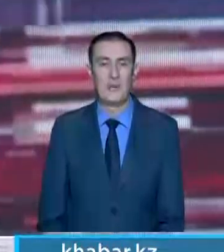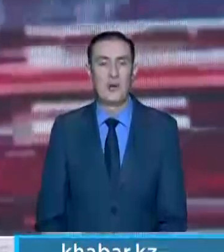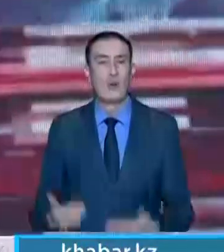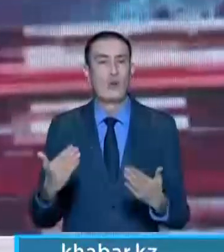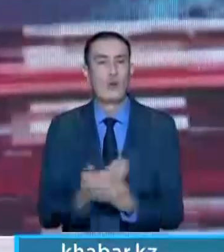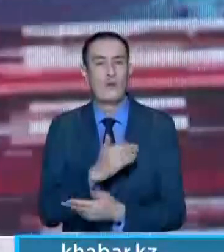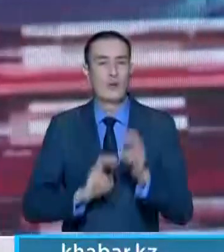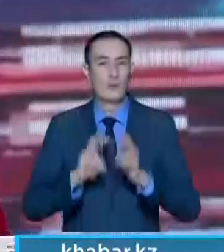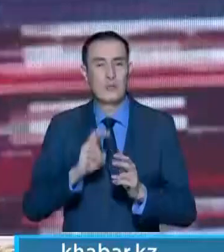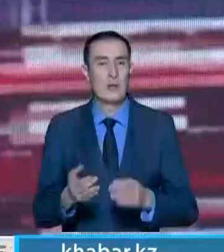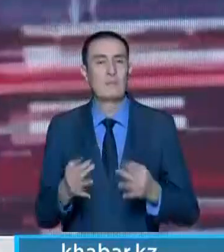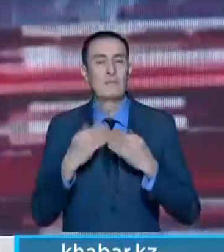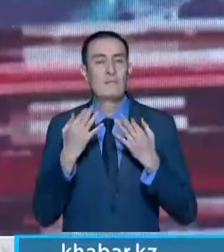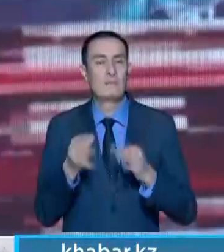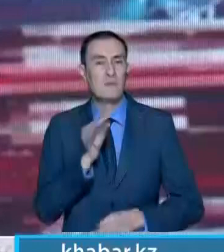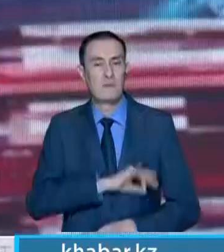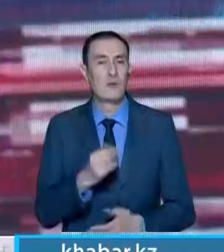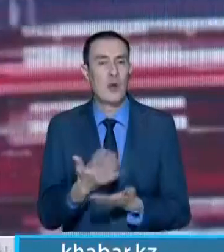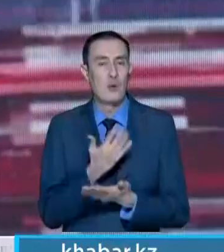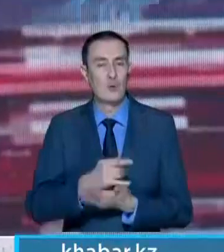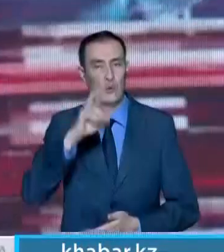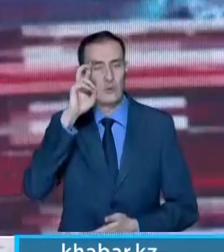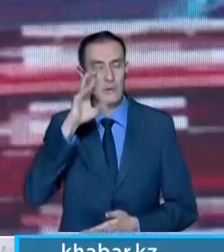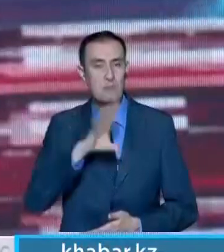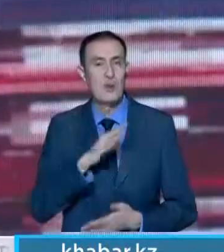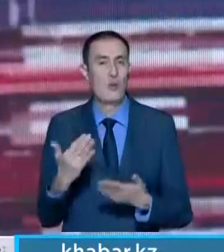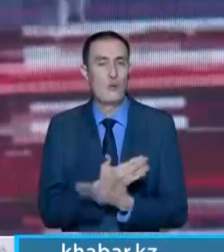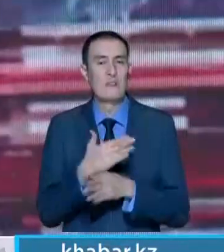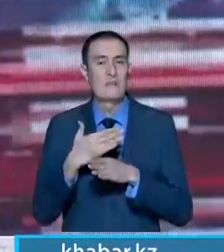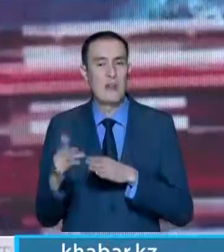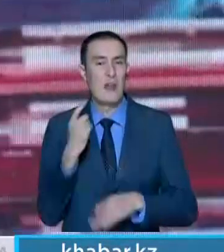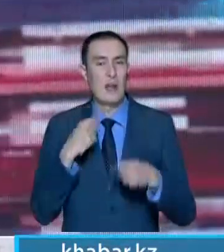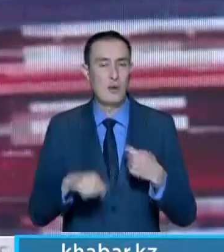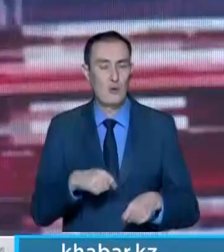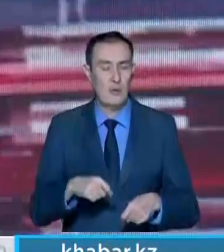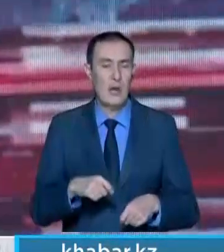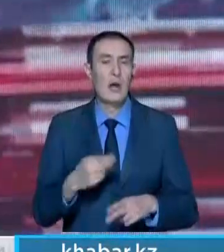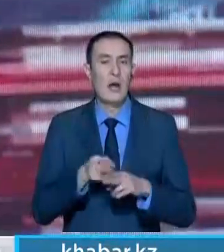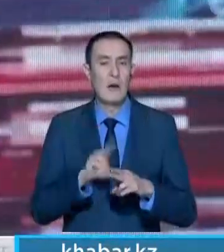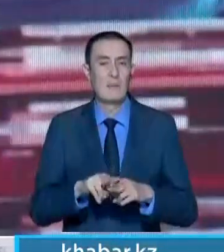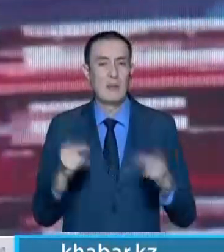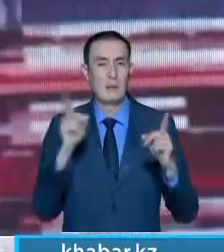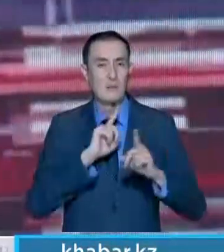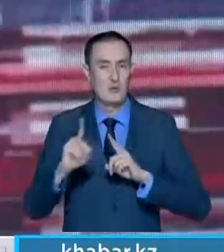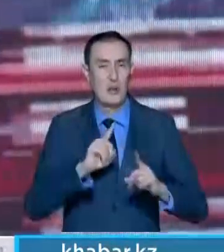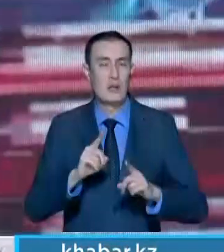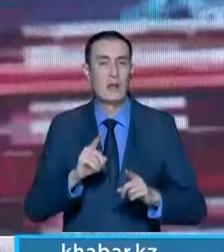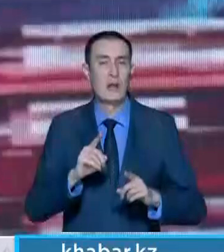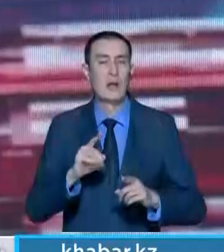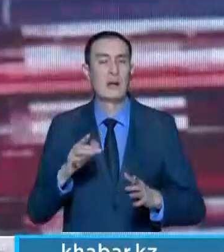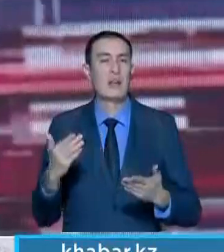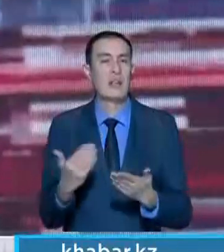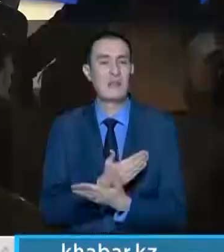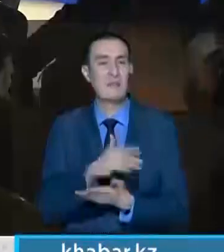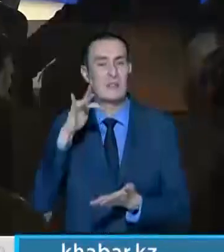Креативная индустрия способна приносить значительные доходы государству и стать новой отраслью экономики страны. Об этом говорили на ежегодном форуме